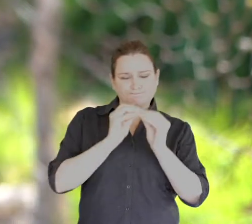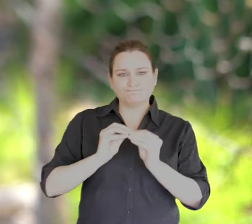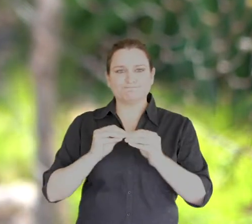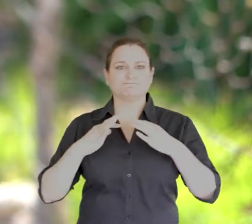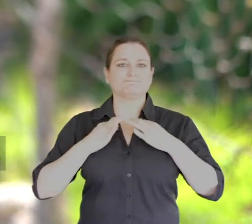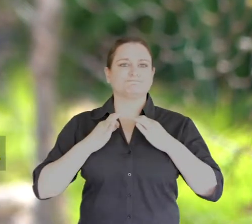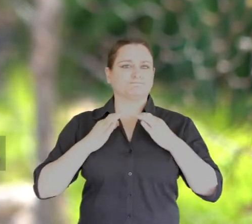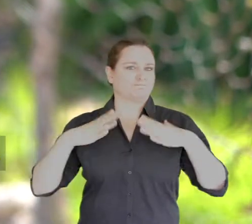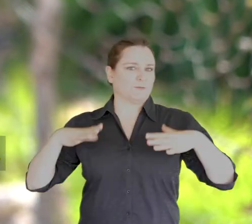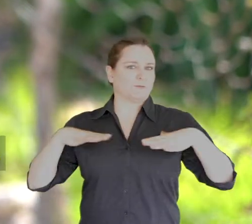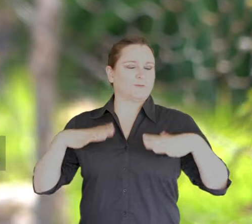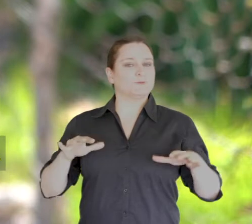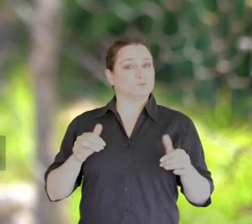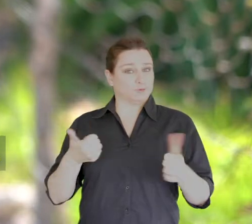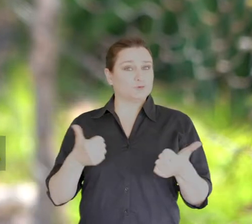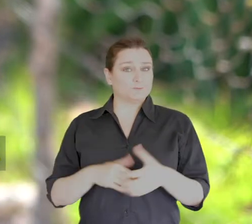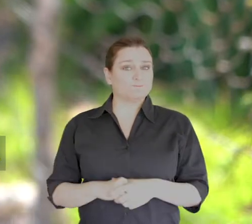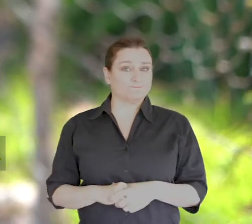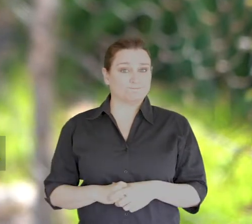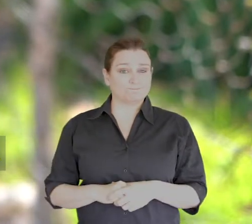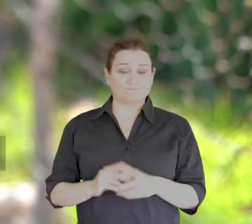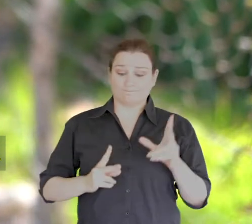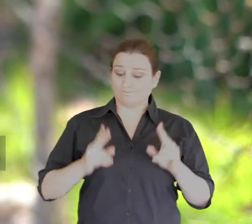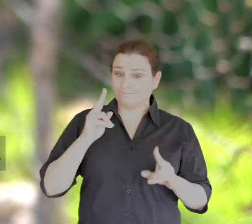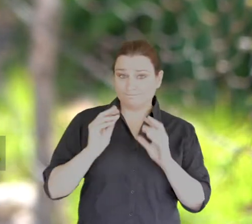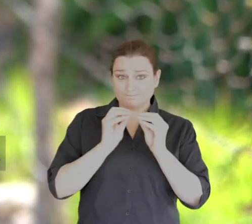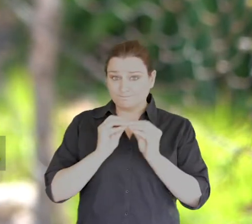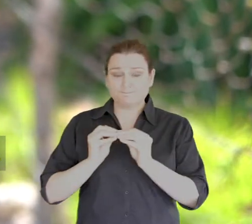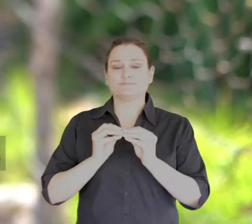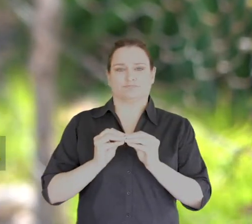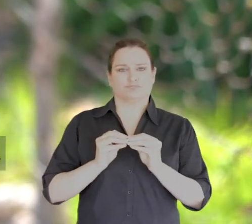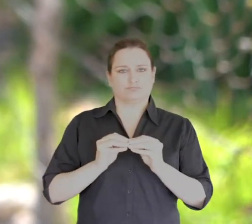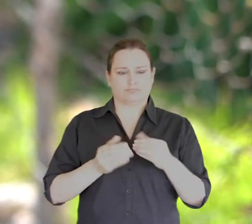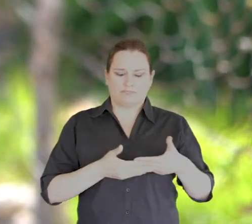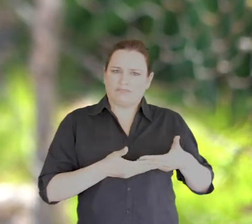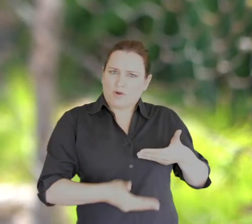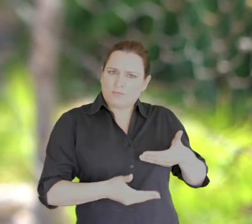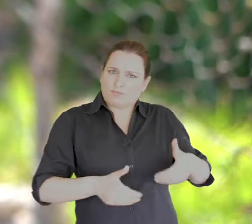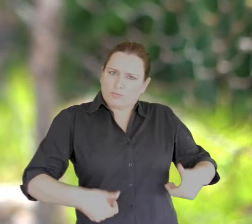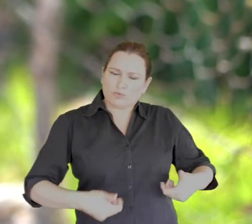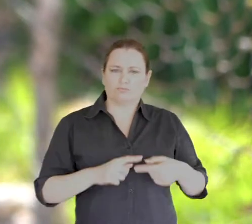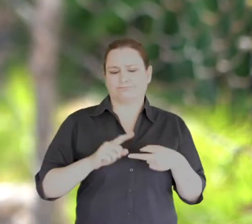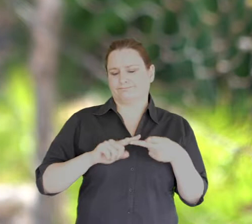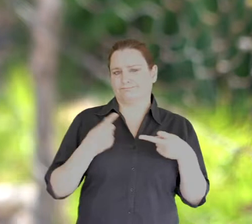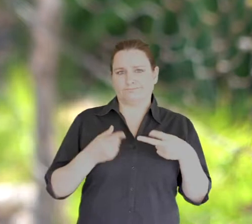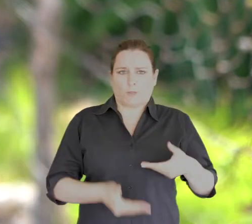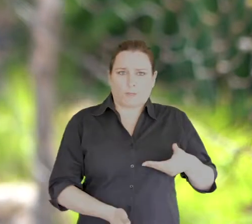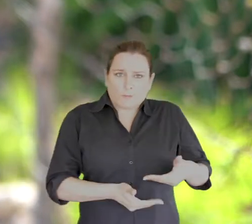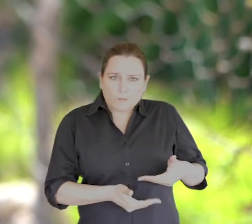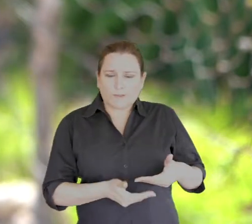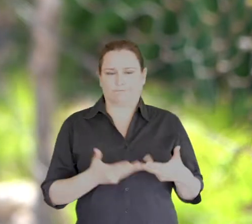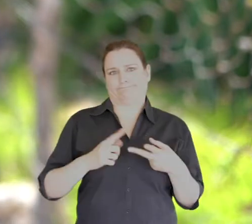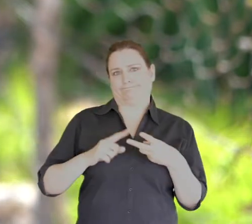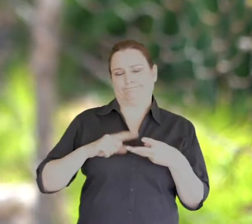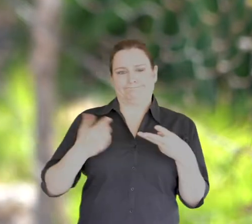uitgemaakt. Of so nie het hulle net die kleren gewerk. Die groot mense het broeken